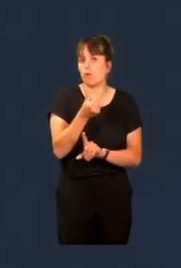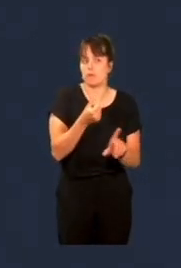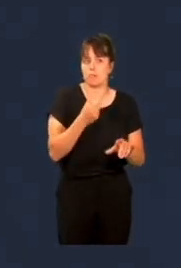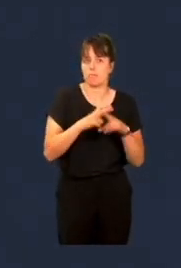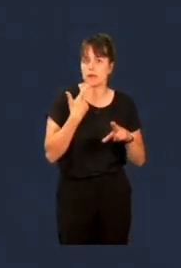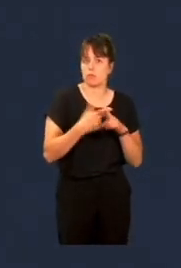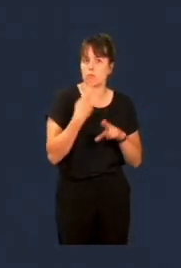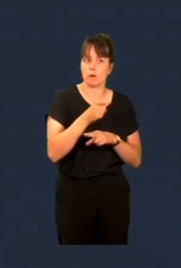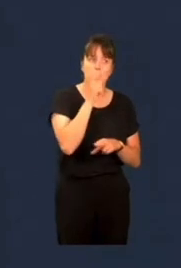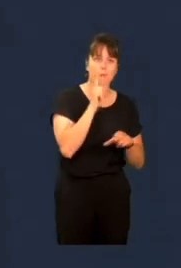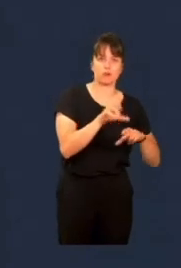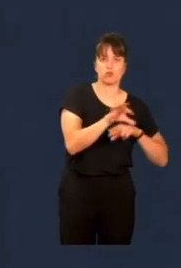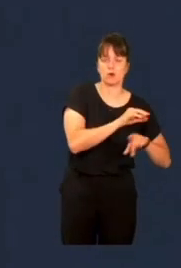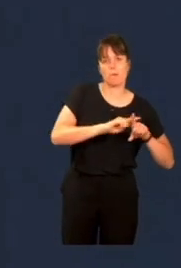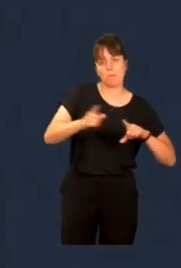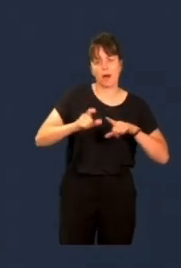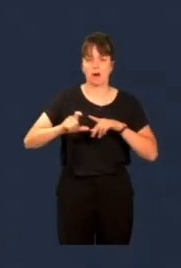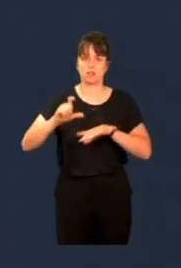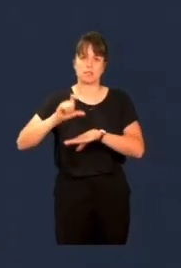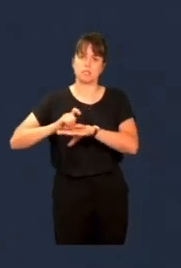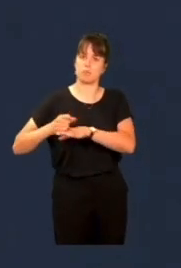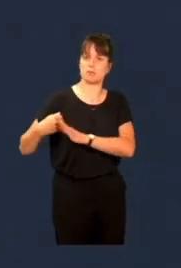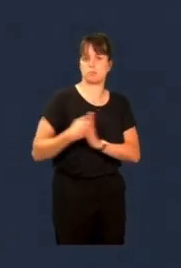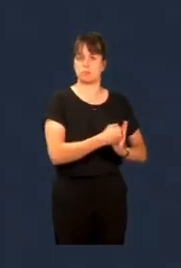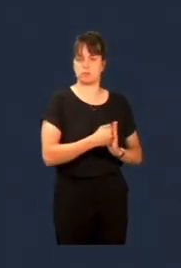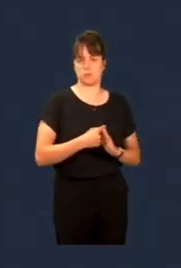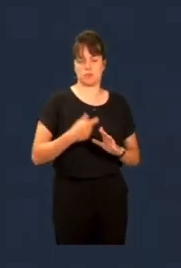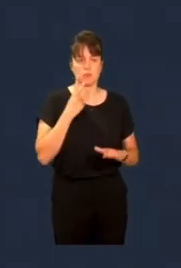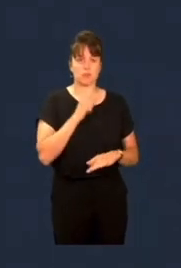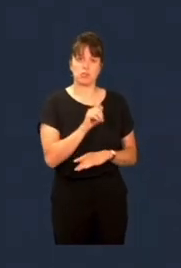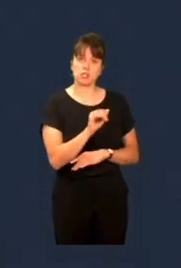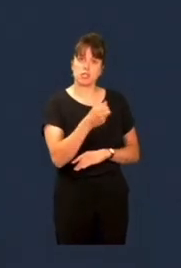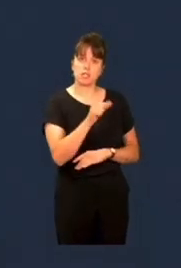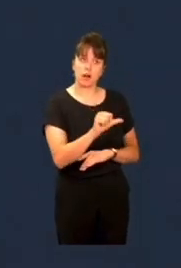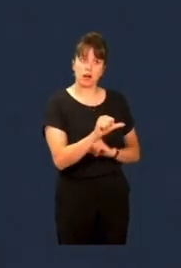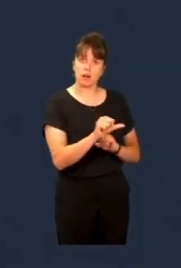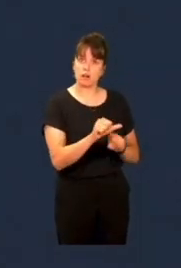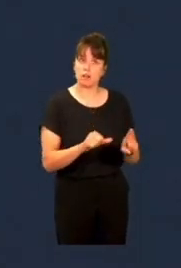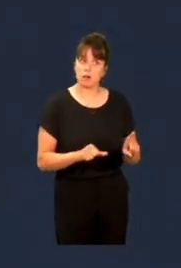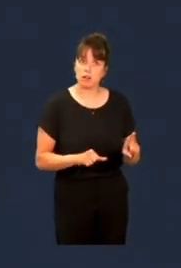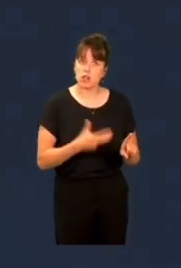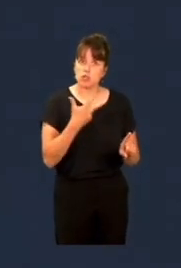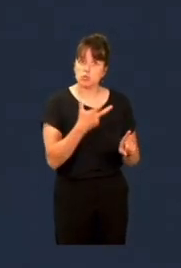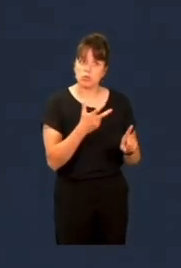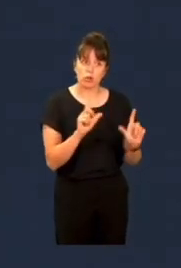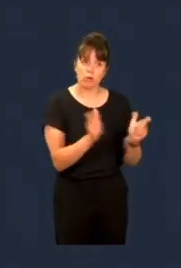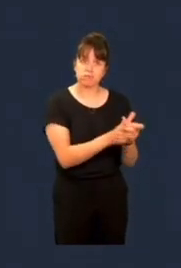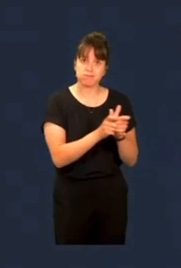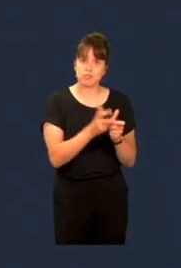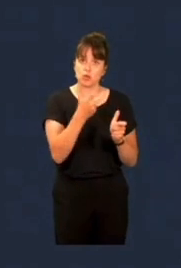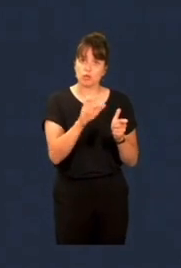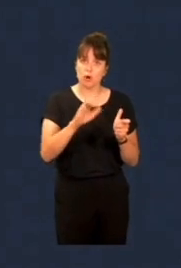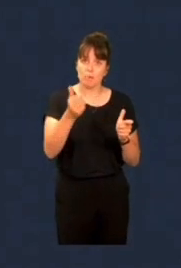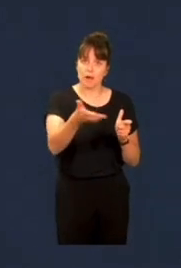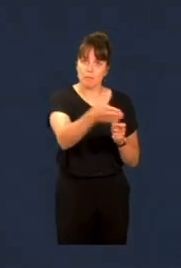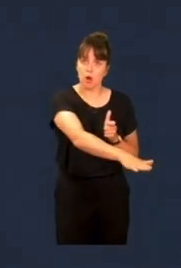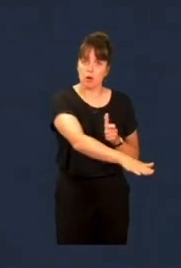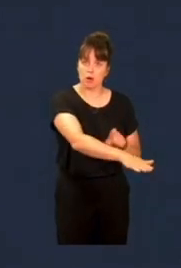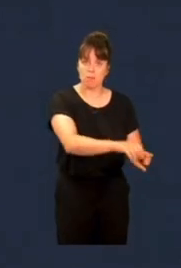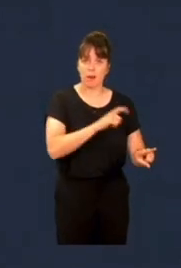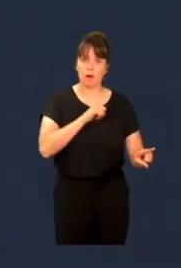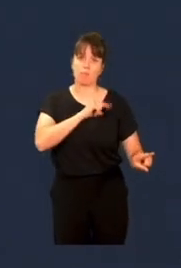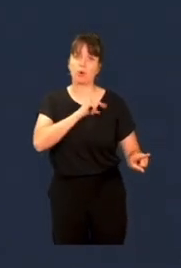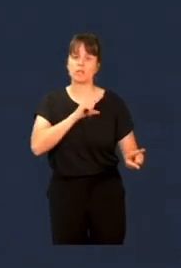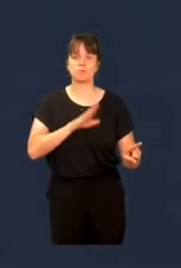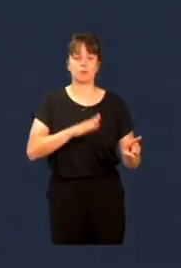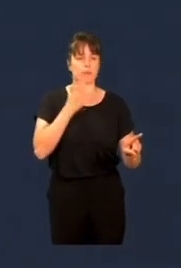choisi plutôt que par celui imposé par les islamistes. Gina, donc, est morte 3 jours après son arrestation par la police des mœurs iraniennes pour port